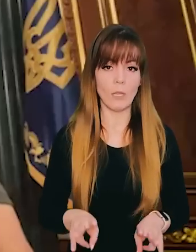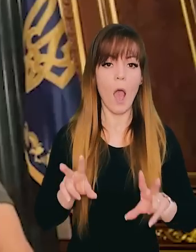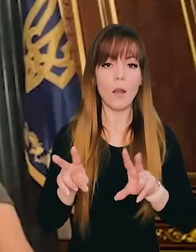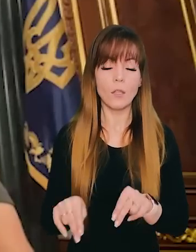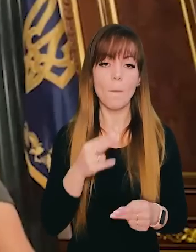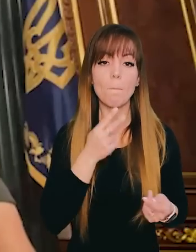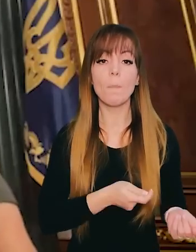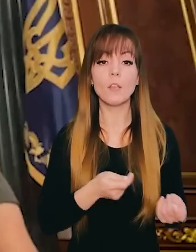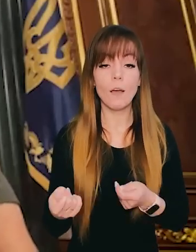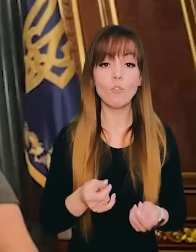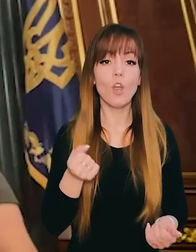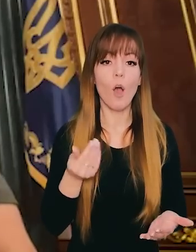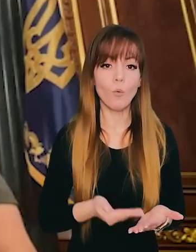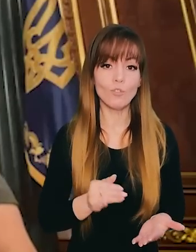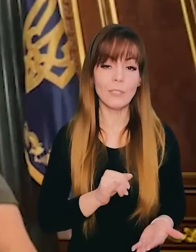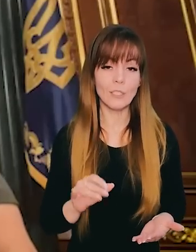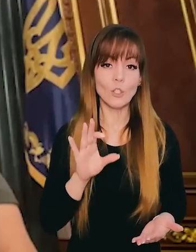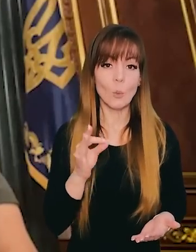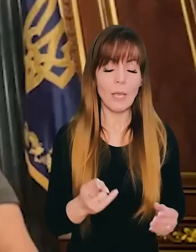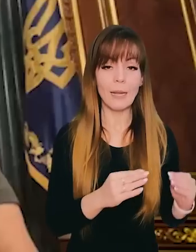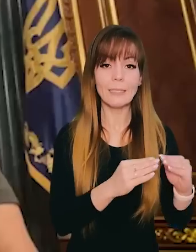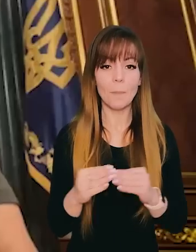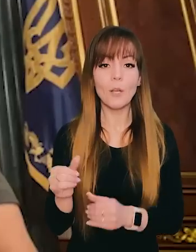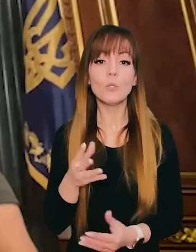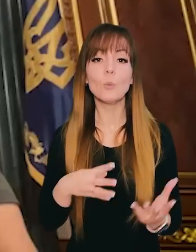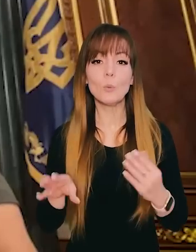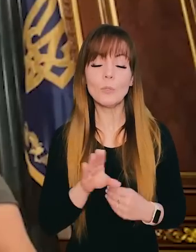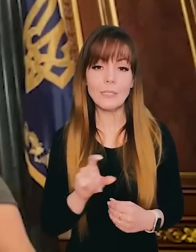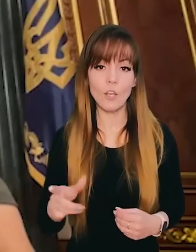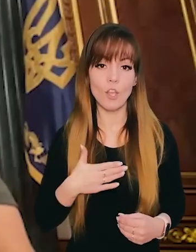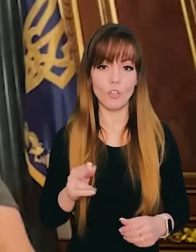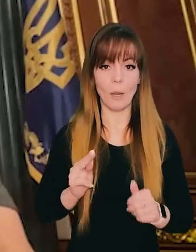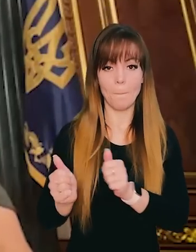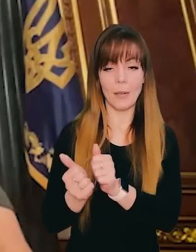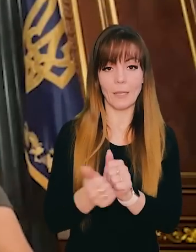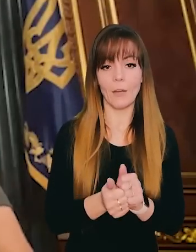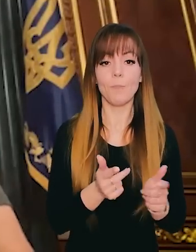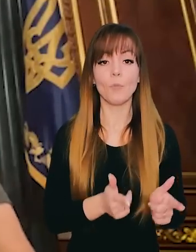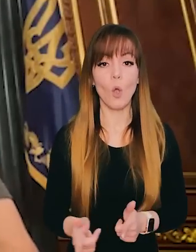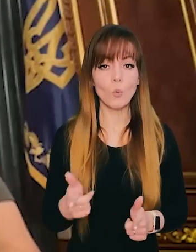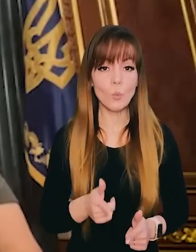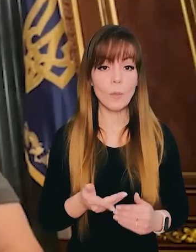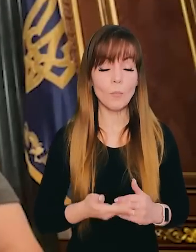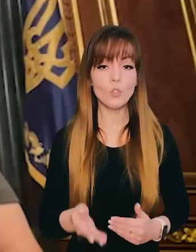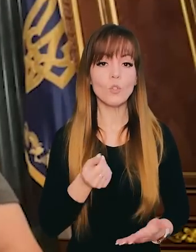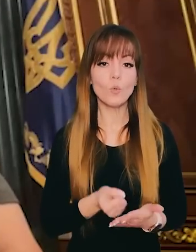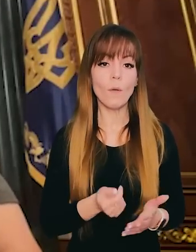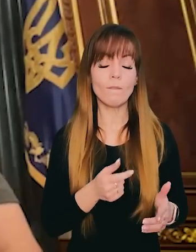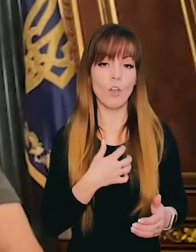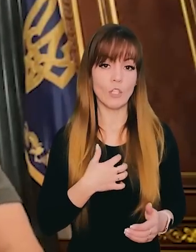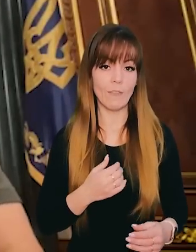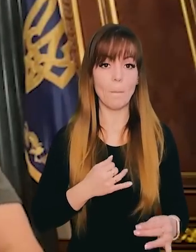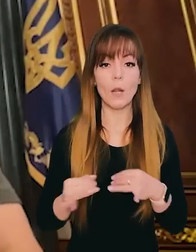гарантом продовольчої а отже і соціальної стабільністю усіх наших партнерів готуємось до